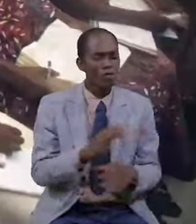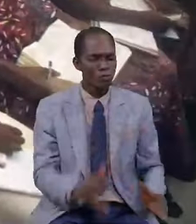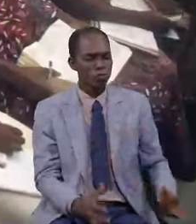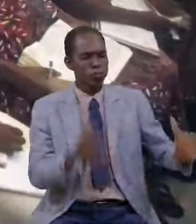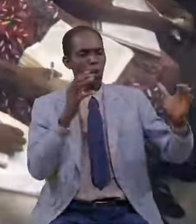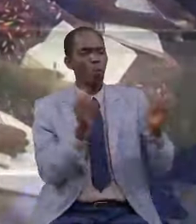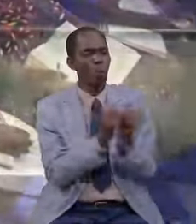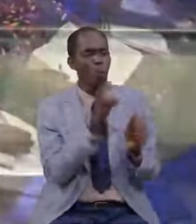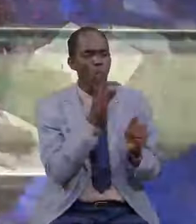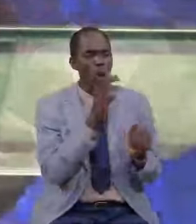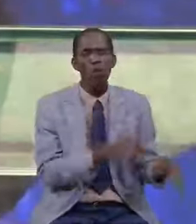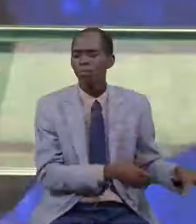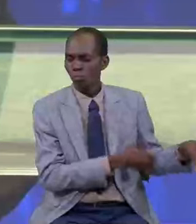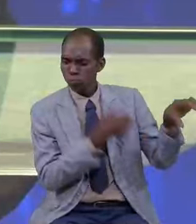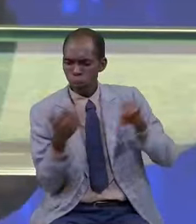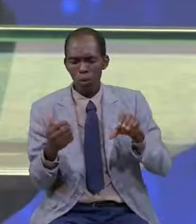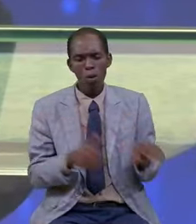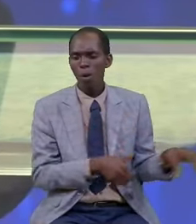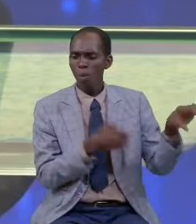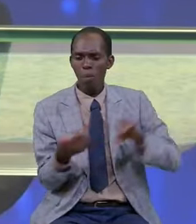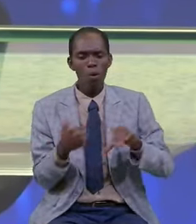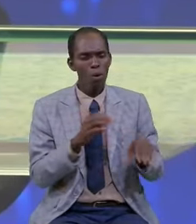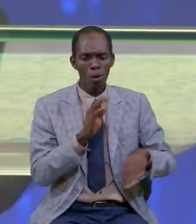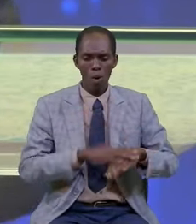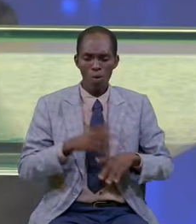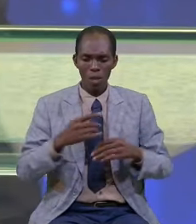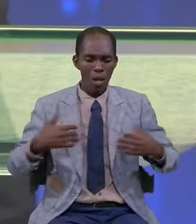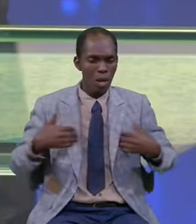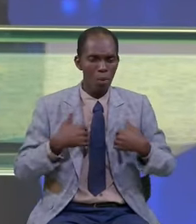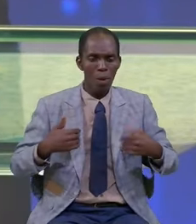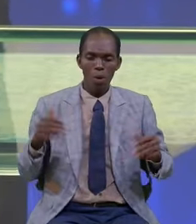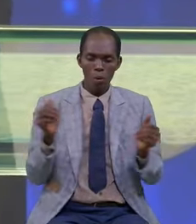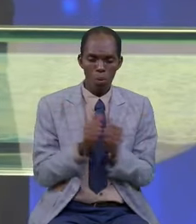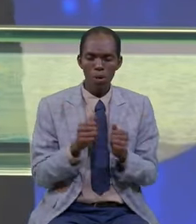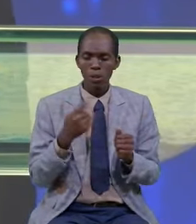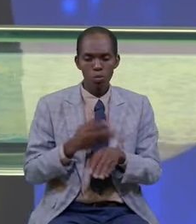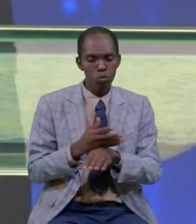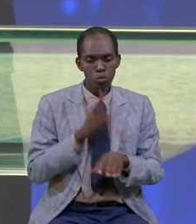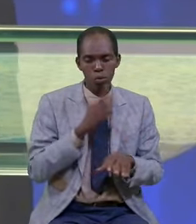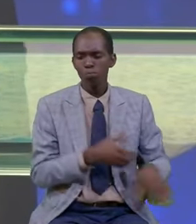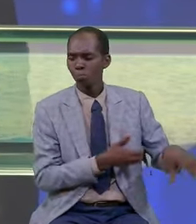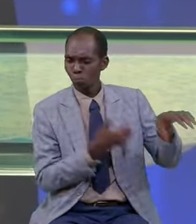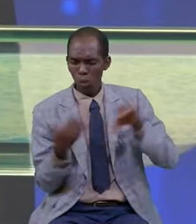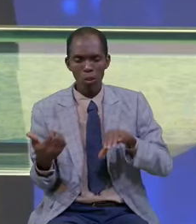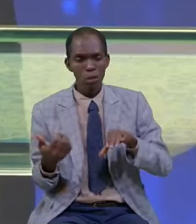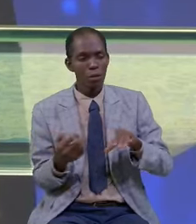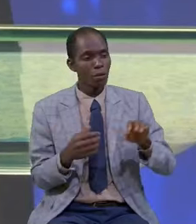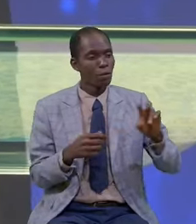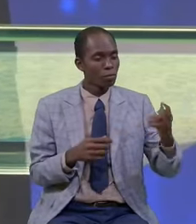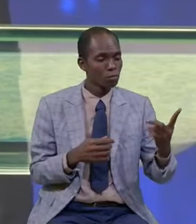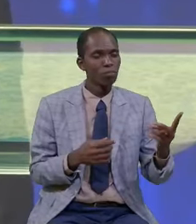cruches et versez l'air sur l'holocauste et sur le bois. Il dit, faites-le une seconde